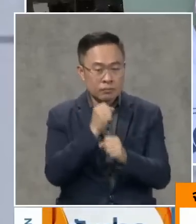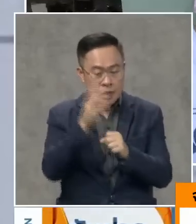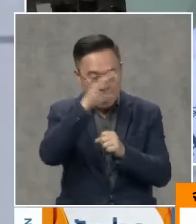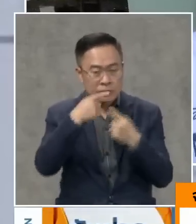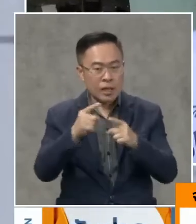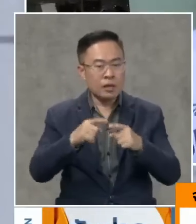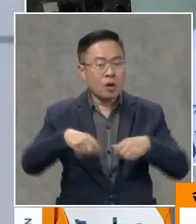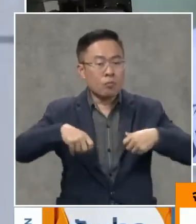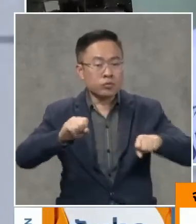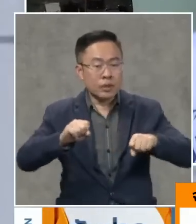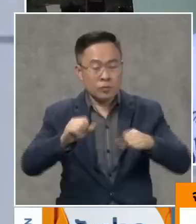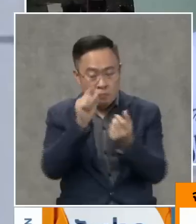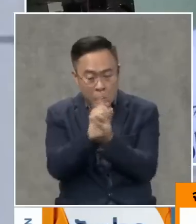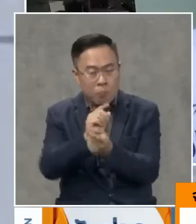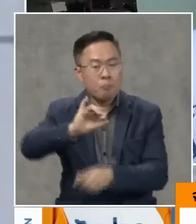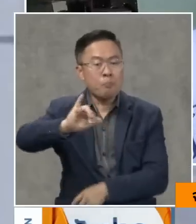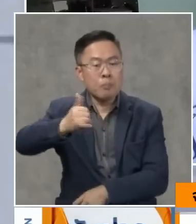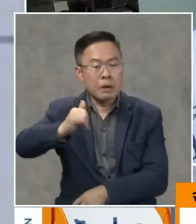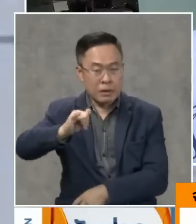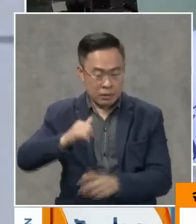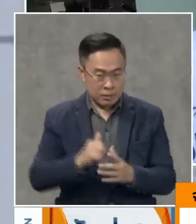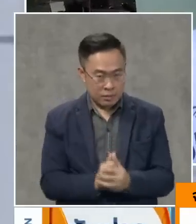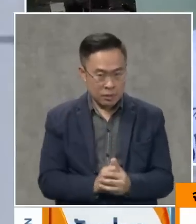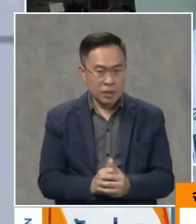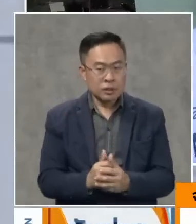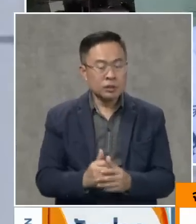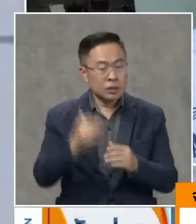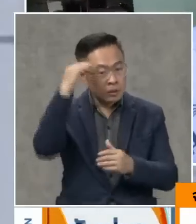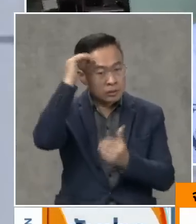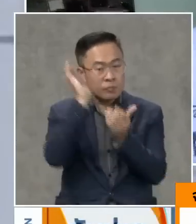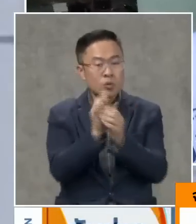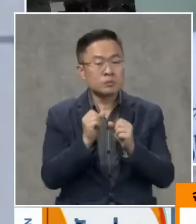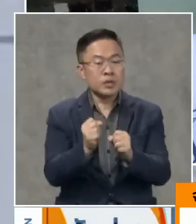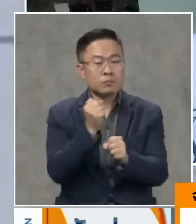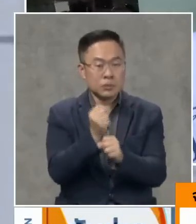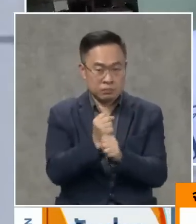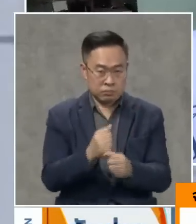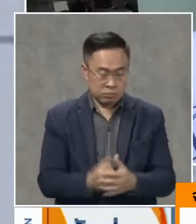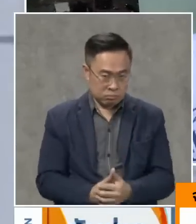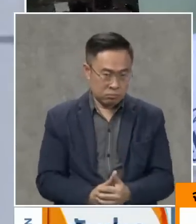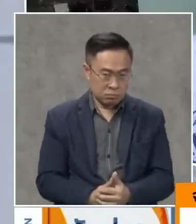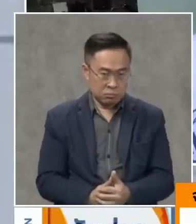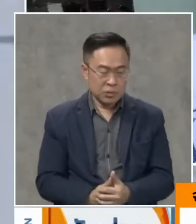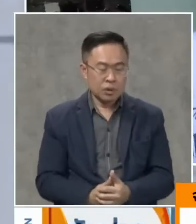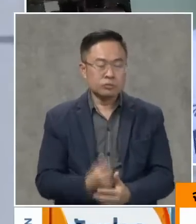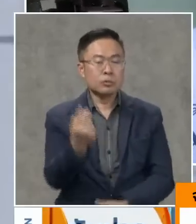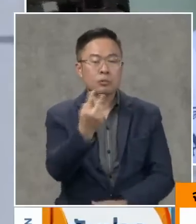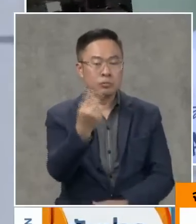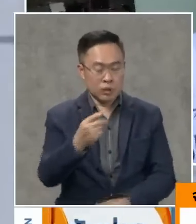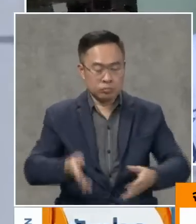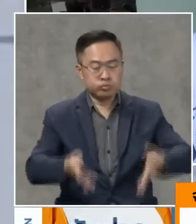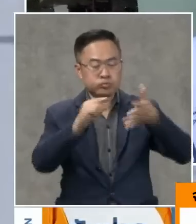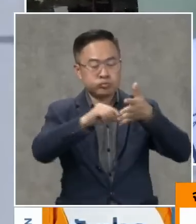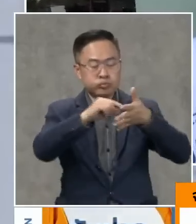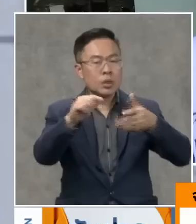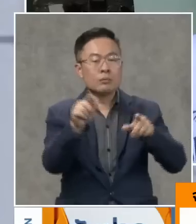ถหายพร้อมกันเลยป่ะครับ ใช่ค่ะรถหายพร้อมกันประมาณ 7:00 น.ค่ะ ไม่ได้เป็นอะไรกันใช่ไหมเป็นญาติน้อง ไม่ค่ะ จอดตร